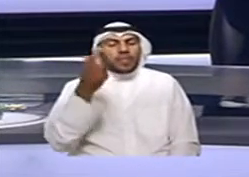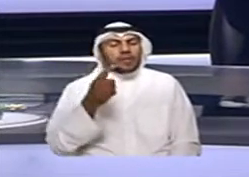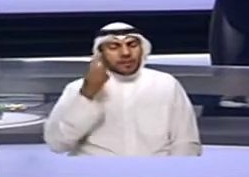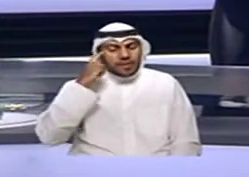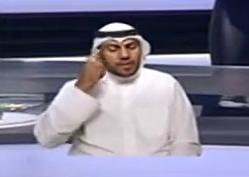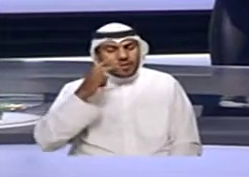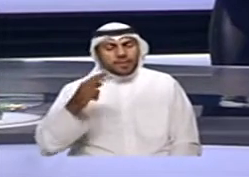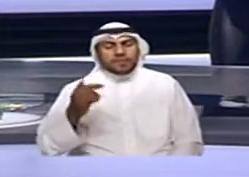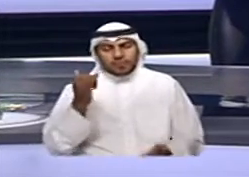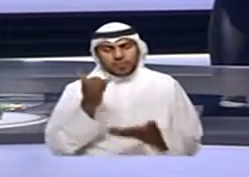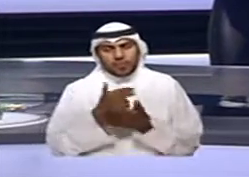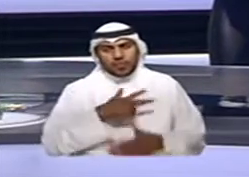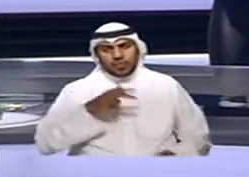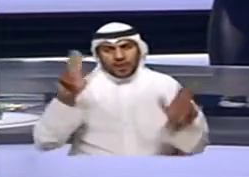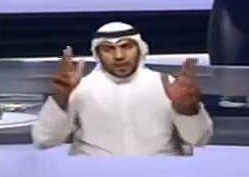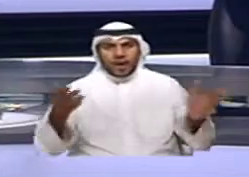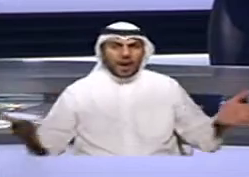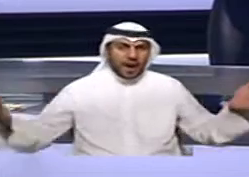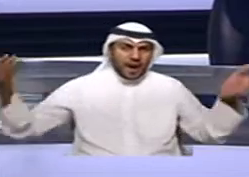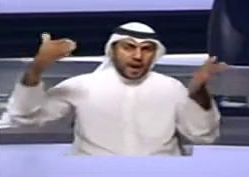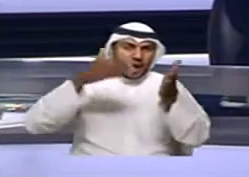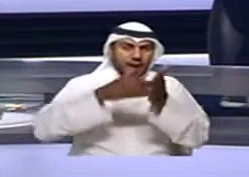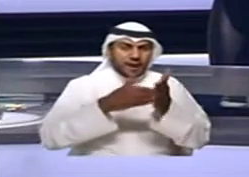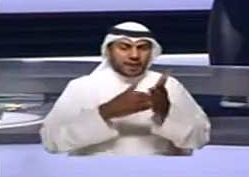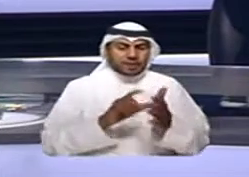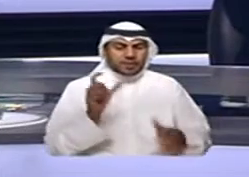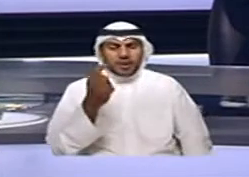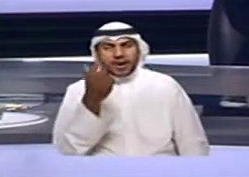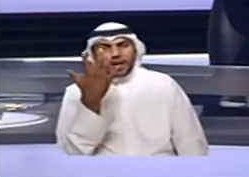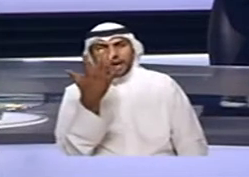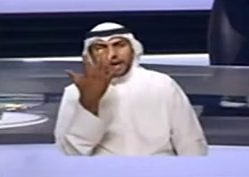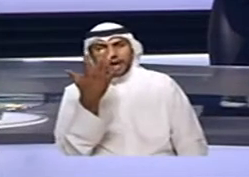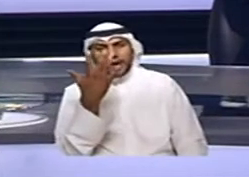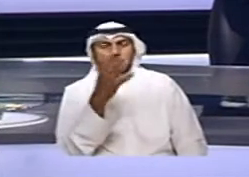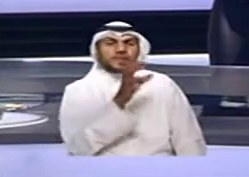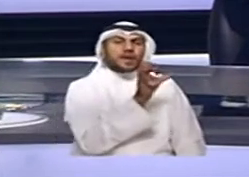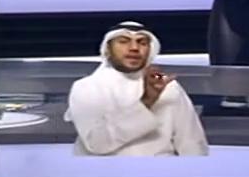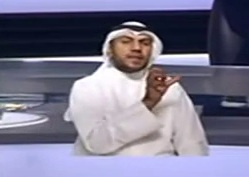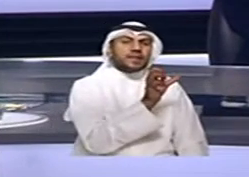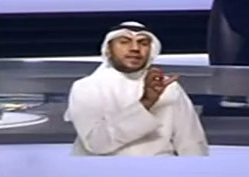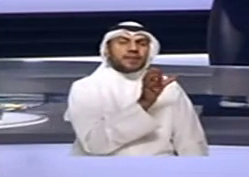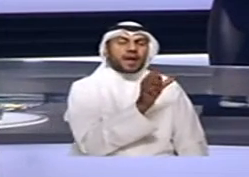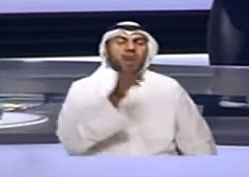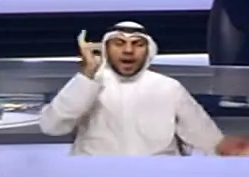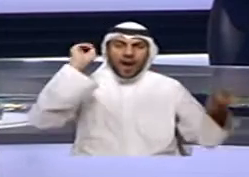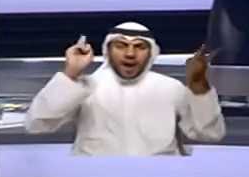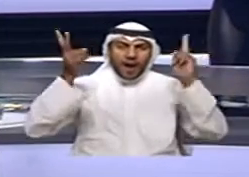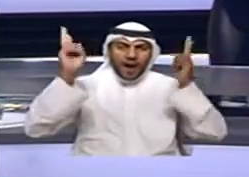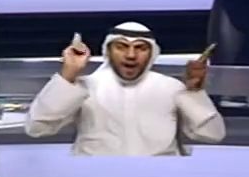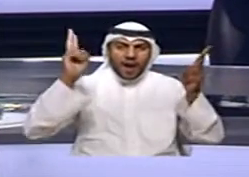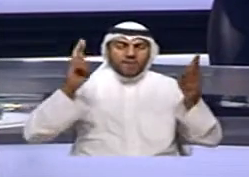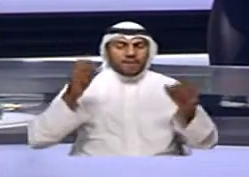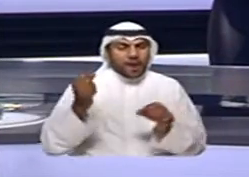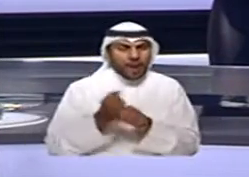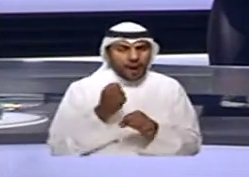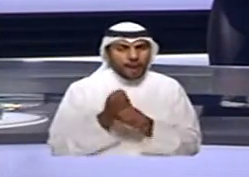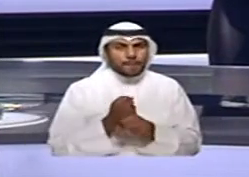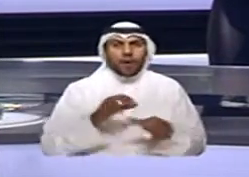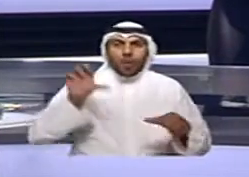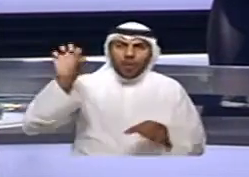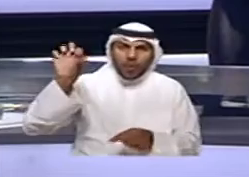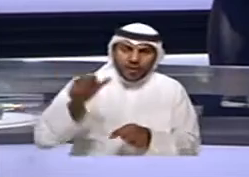وسيستمر المهرجان حتى 5 من شهر سبتمبر المقبل، متضمنا حفلات موسيقية وورش عمل